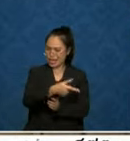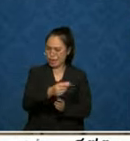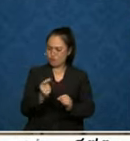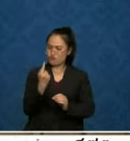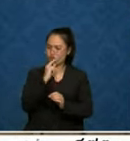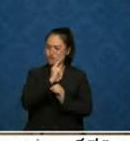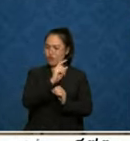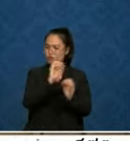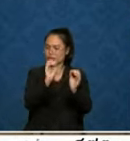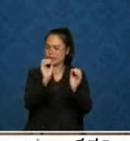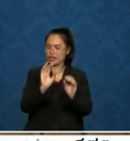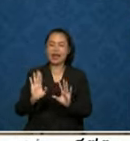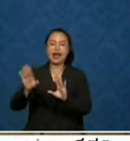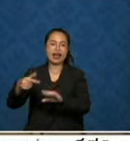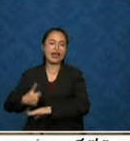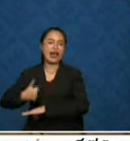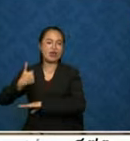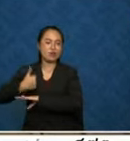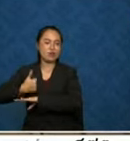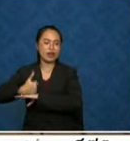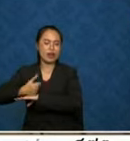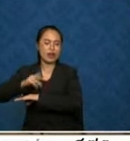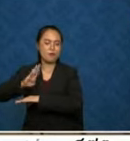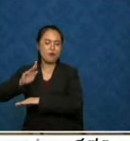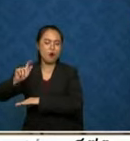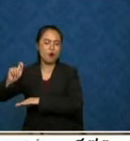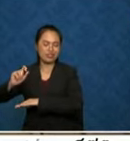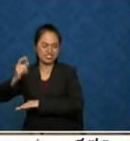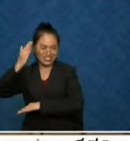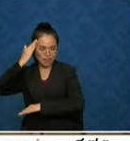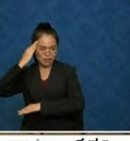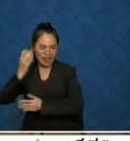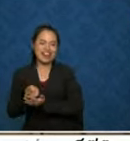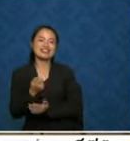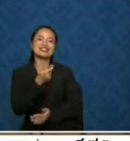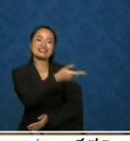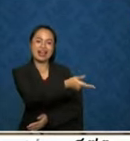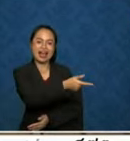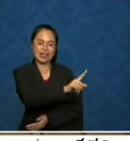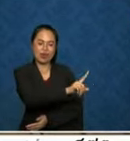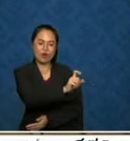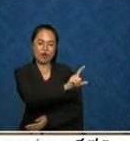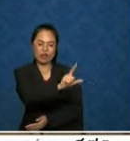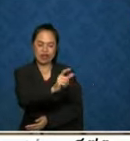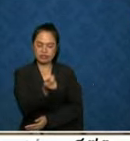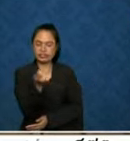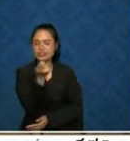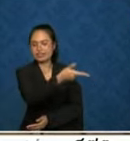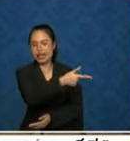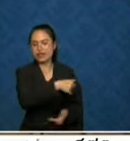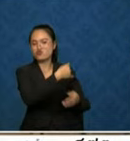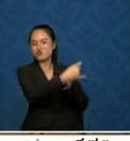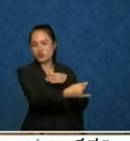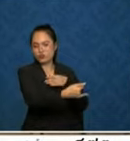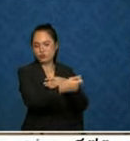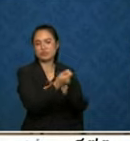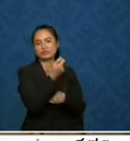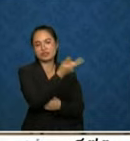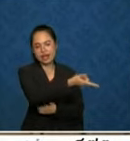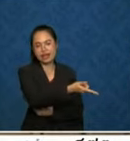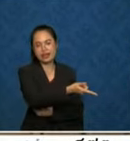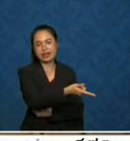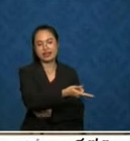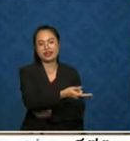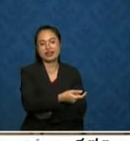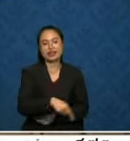ยินดังนั้นก็โอเคยอมจ่ายนะครับจ่ายให้ผู้เสียหายไปเส้นสีแดง100ล้านยอมจ่ายยอมจ่ายแล้วยังไงนะครับ